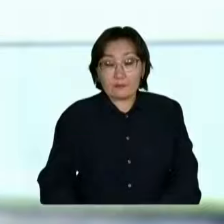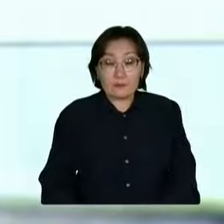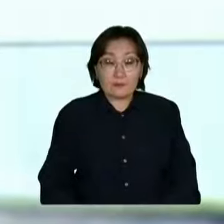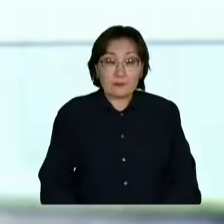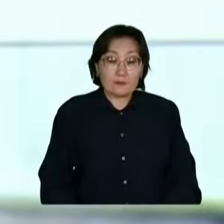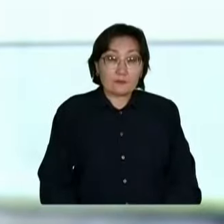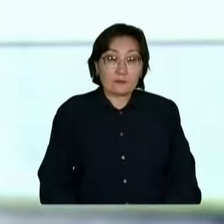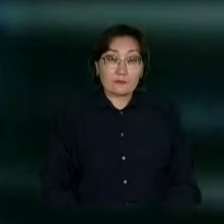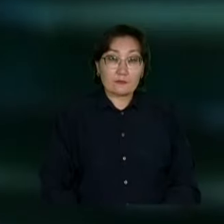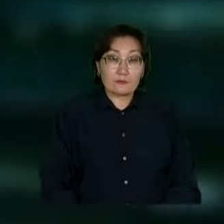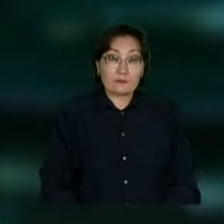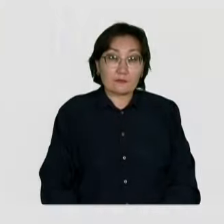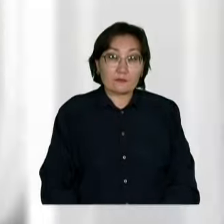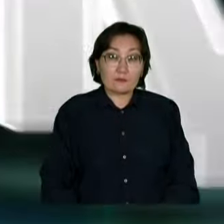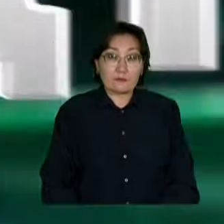жалғастырамыз.